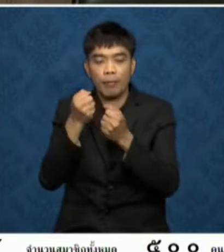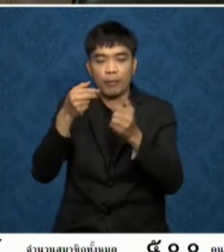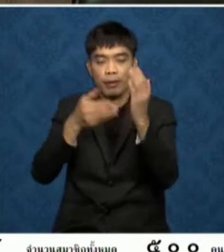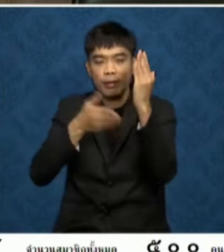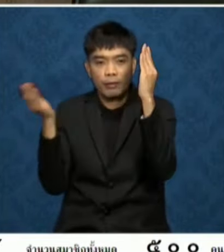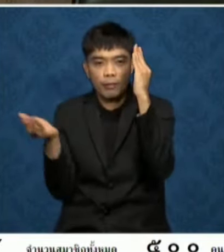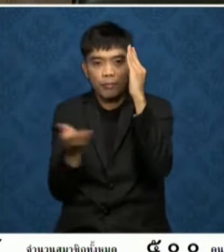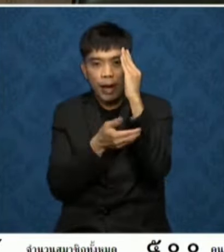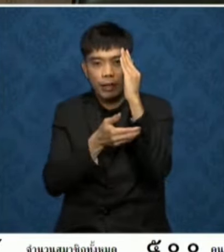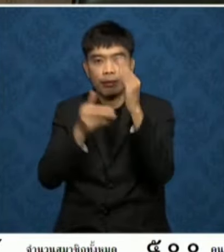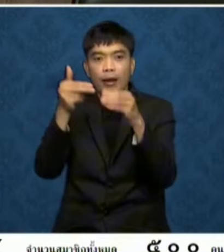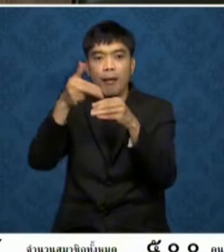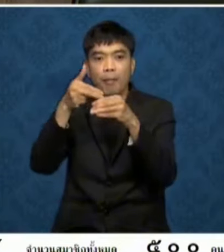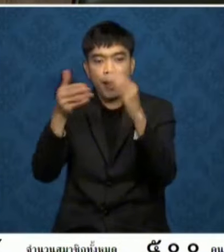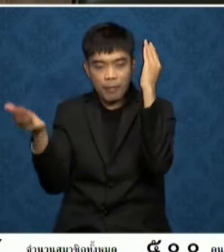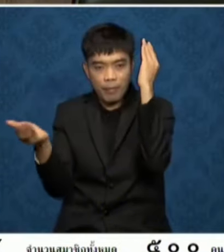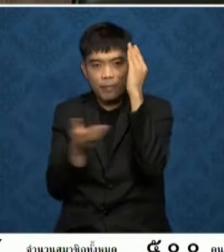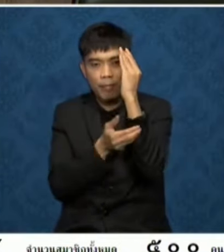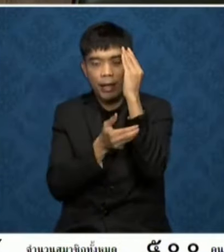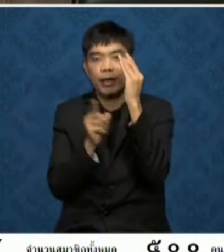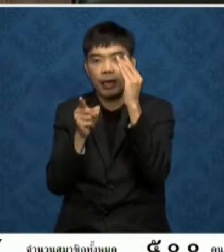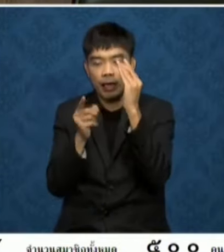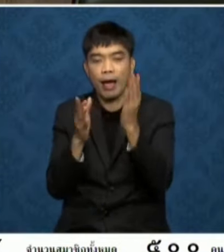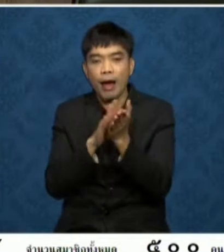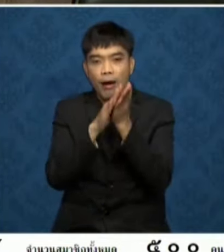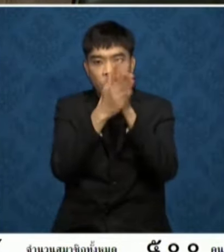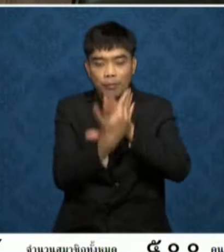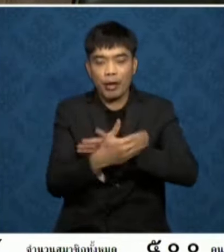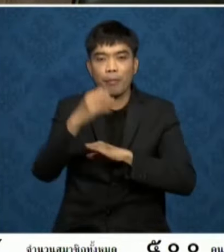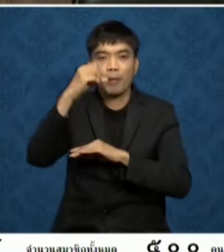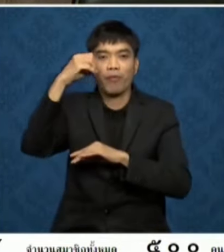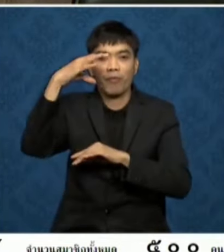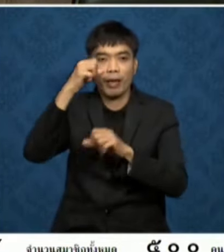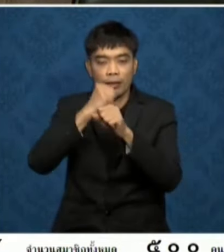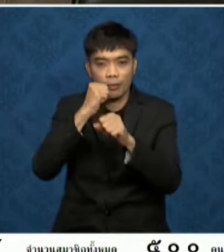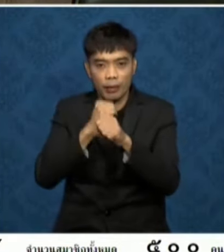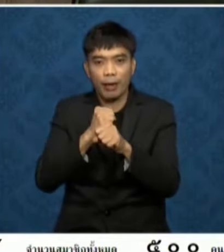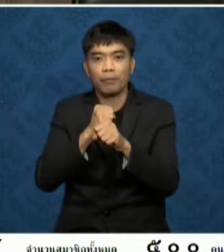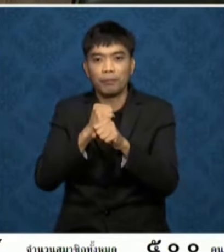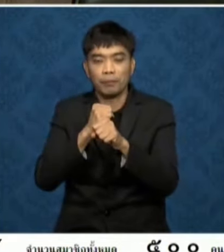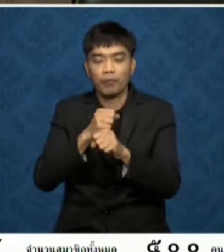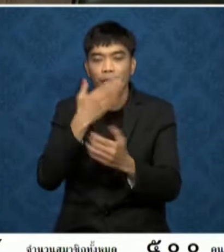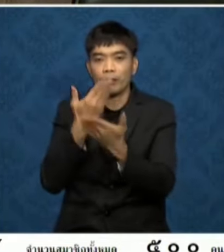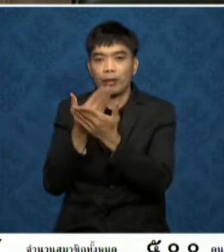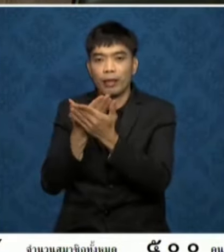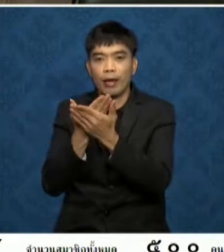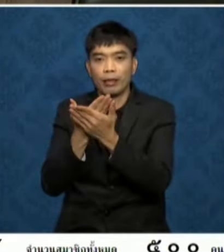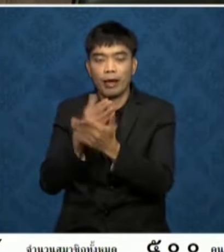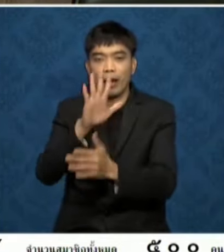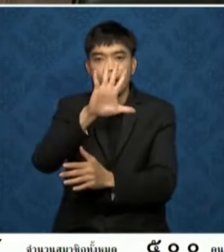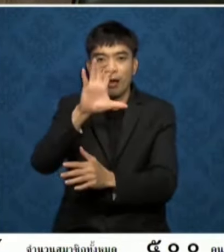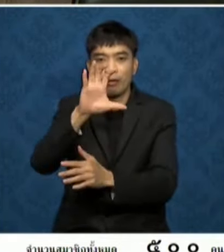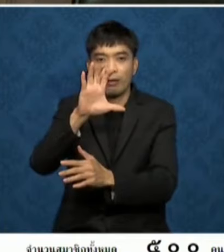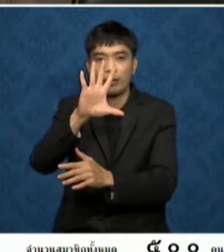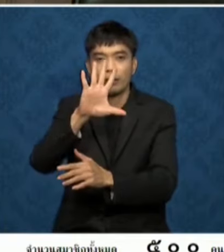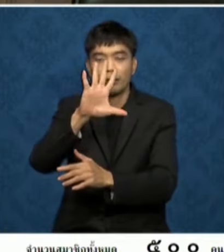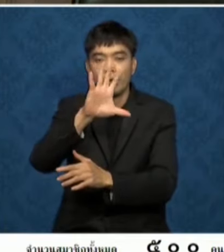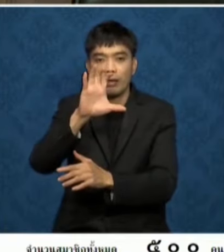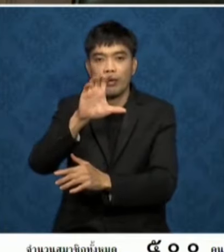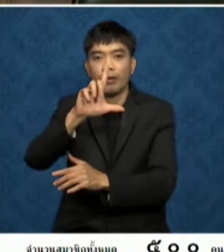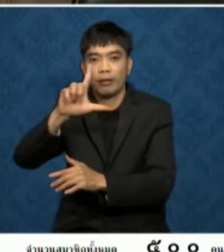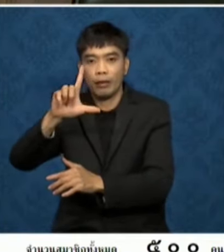มดิบนะครับเพื่อผลิตไฟฟ้าของการไฟฟ้าฝ่ายผลิตจำนวนเงินกว่า500ล้านบาทเ